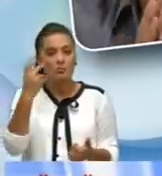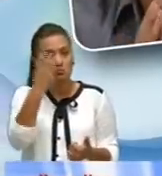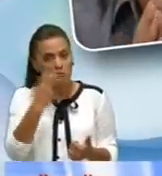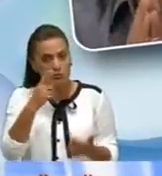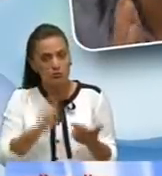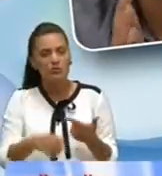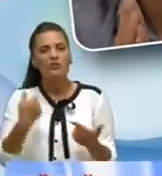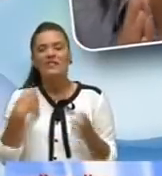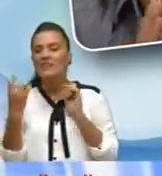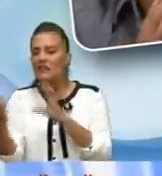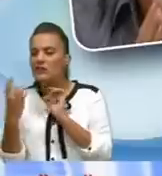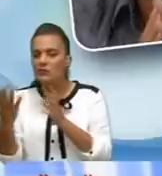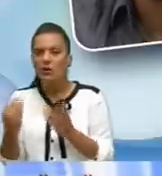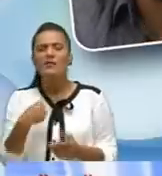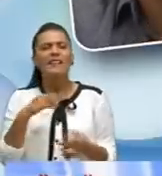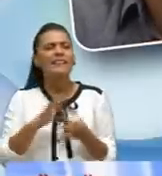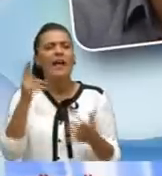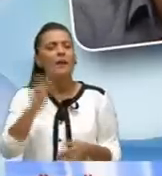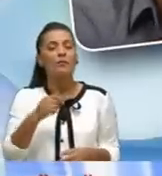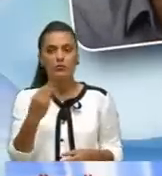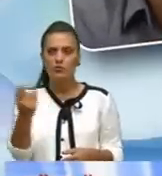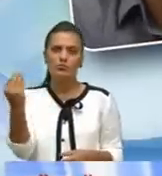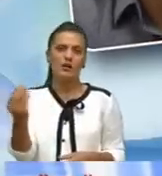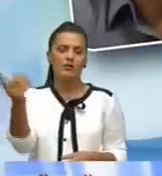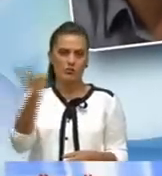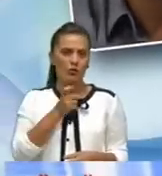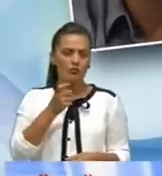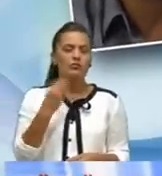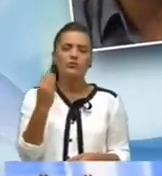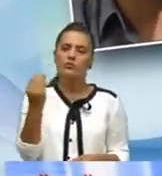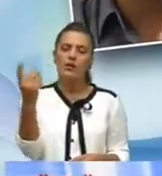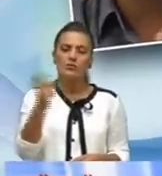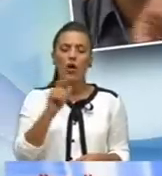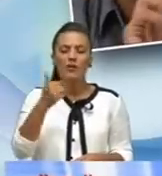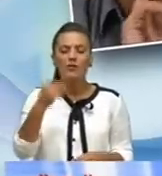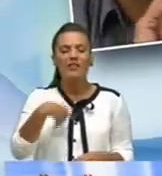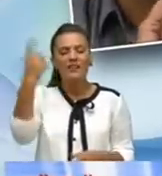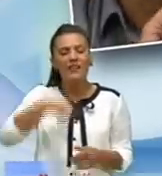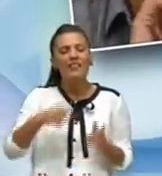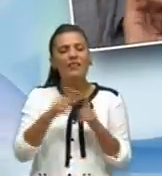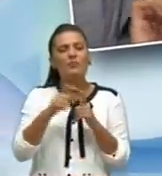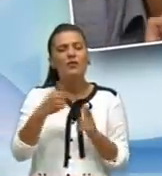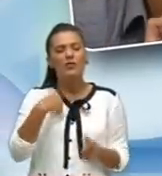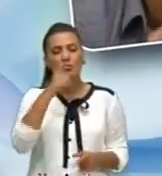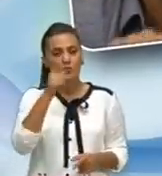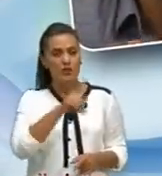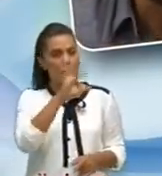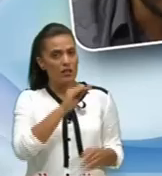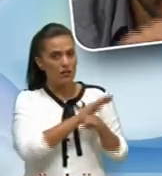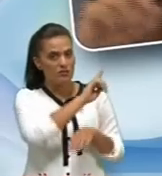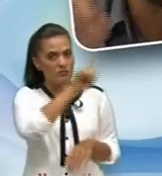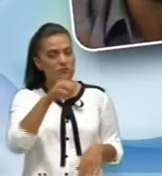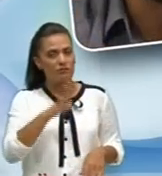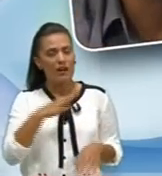müzik olsun, ilişkilerim olsun, ne yapmalıyım? Çok güzel soru. Şimdi çok güzel soru. Önemli olan zaten depresyonu madem insanların %50'si yaşıyor